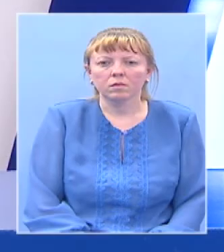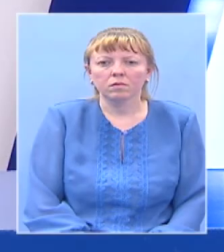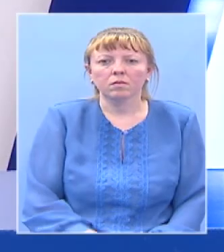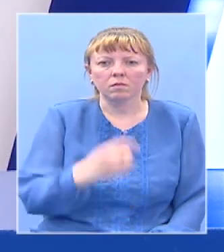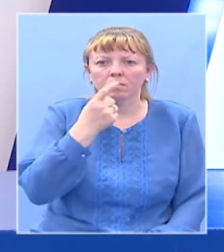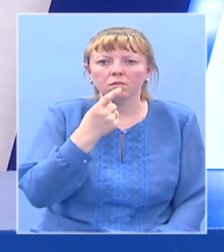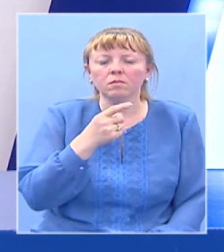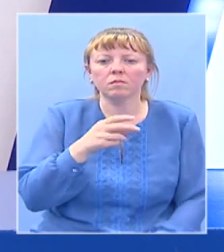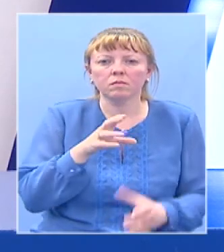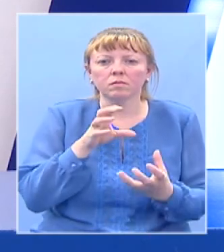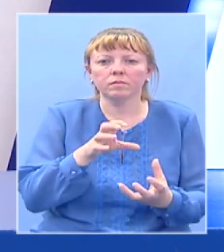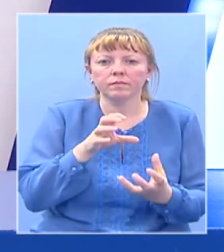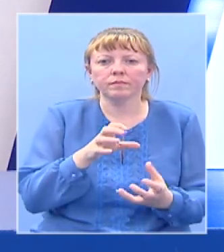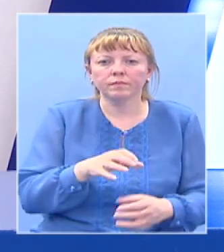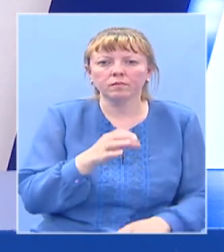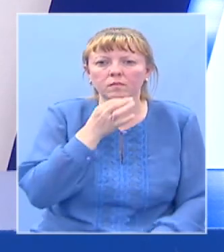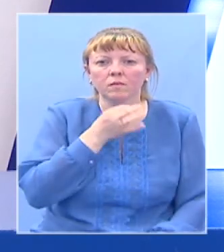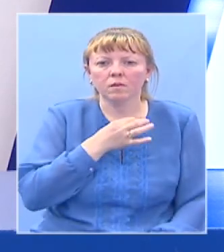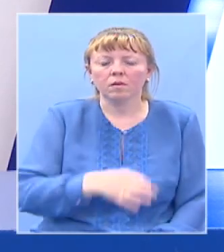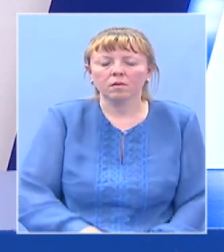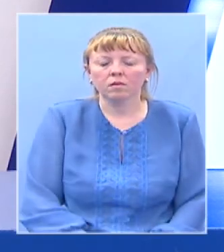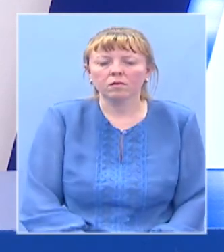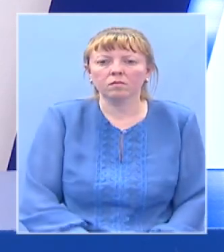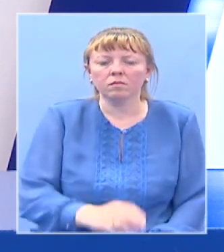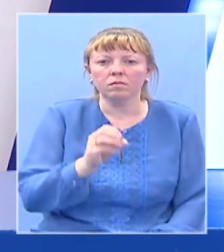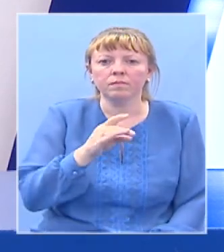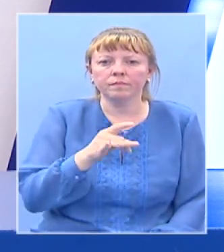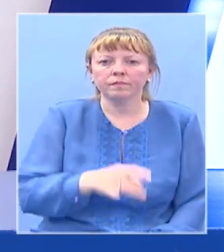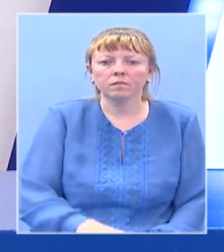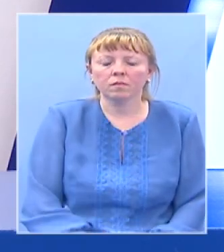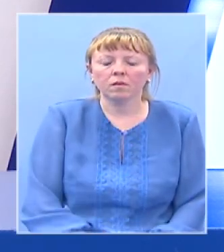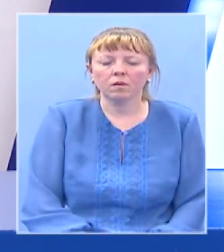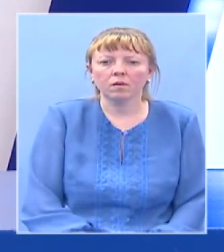транспортного контроля обозна основные Приори